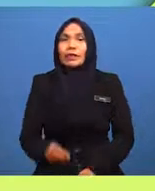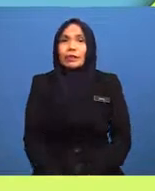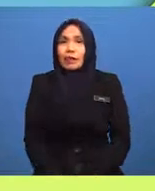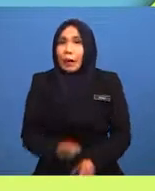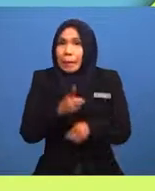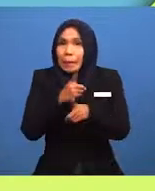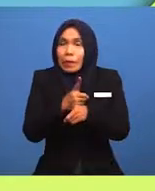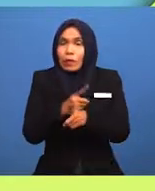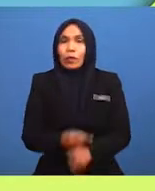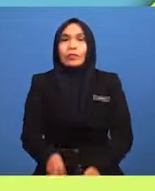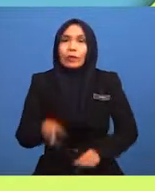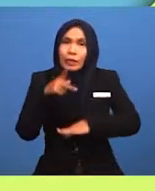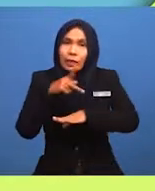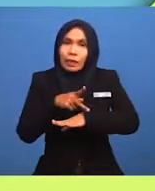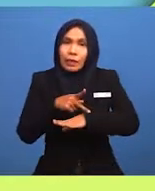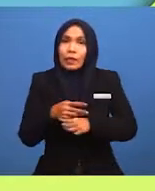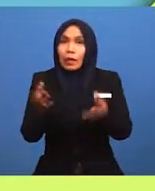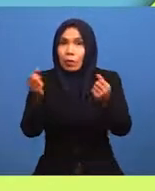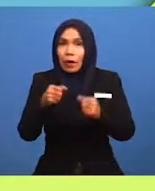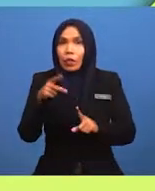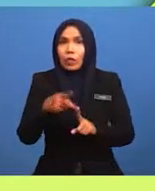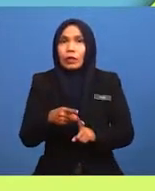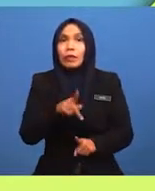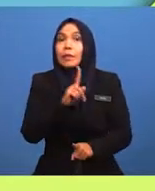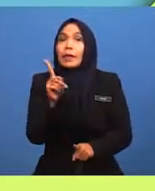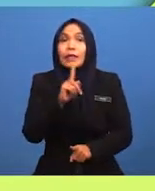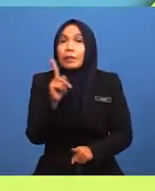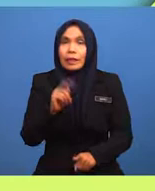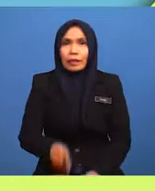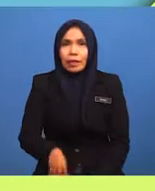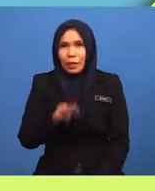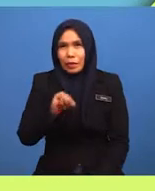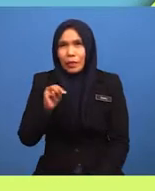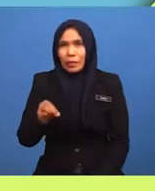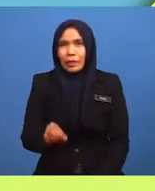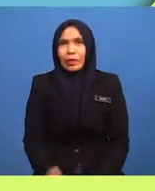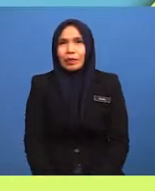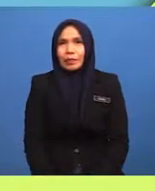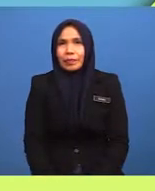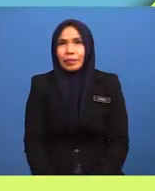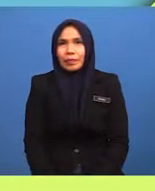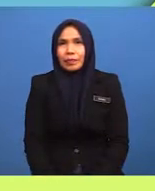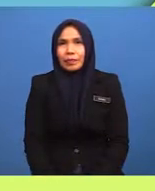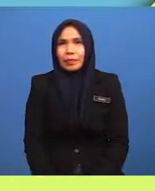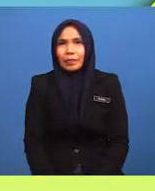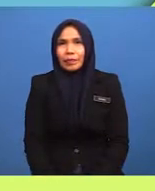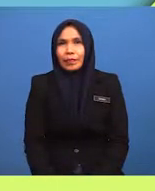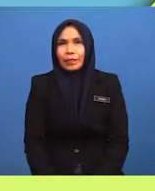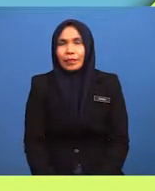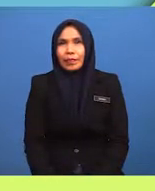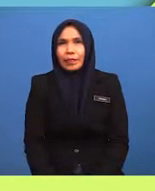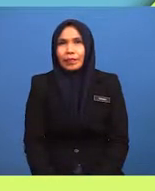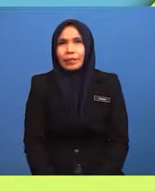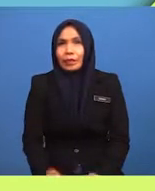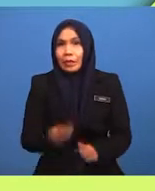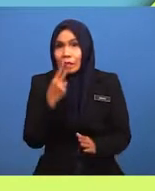bersesuaian ketika hendak ke mana-mana. Murid-murid, sekarang padankan gambar dengan situasi